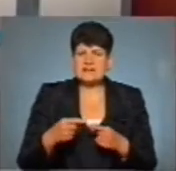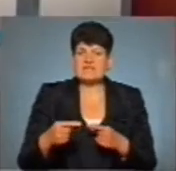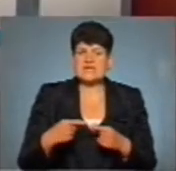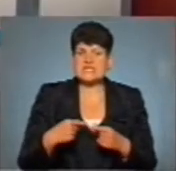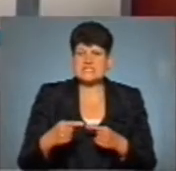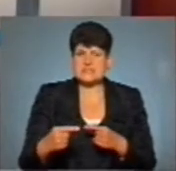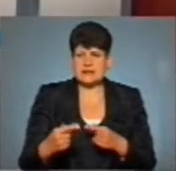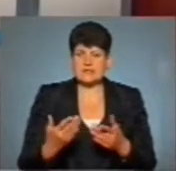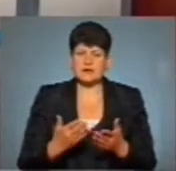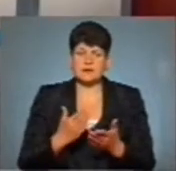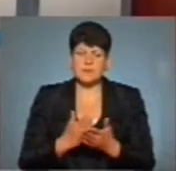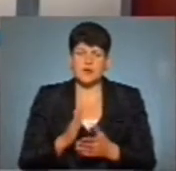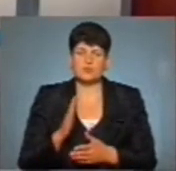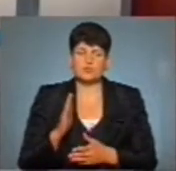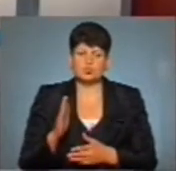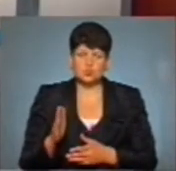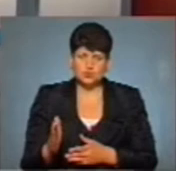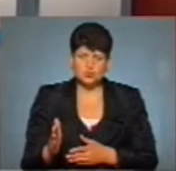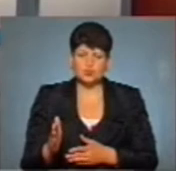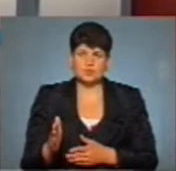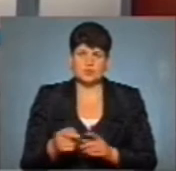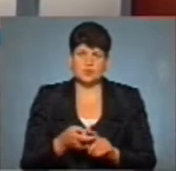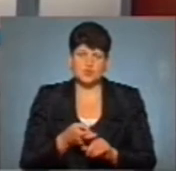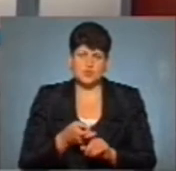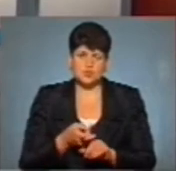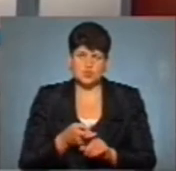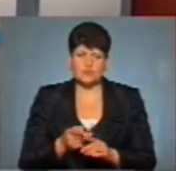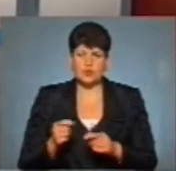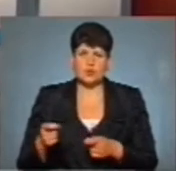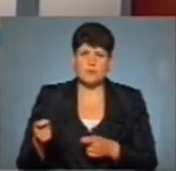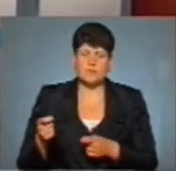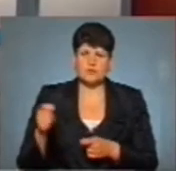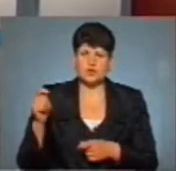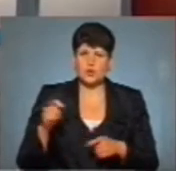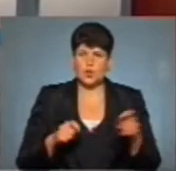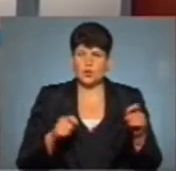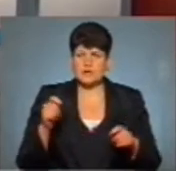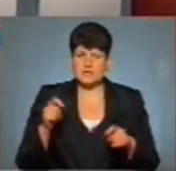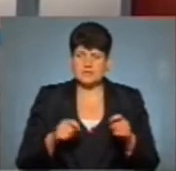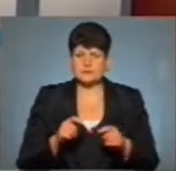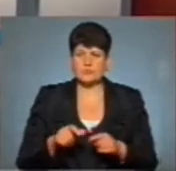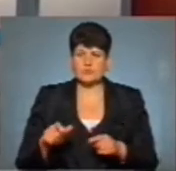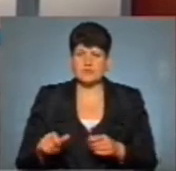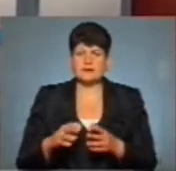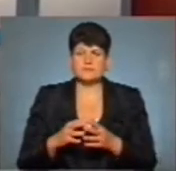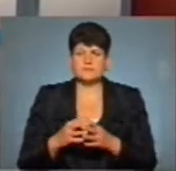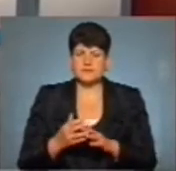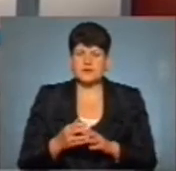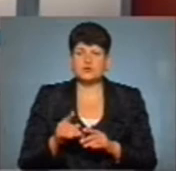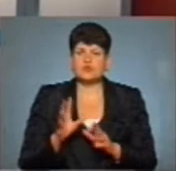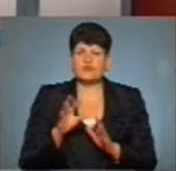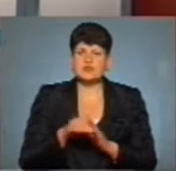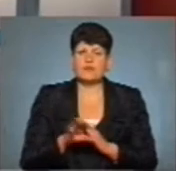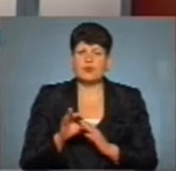які мають бути стосовно доїзду мешканців населених пунктів громади, що війшли в